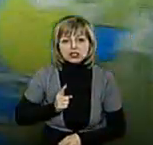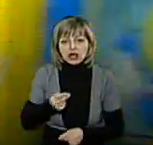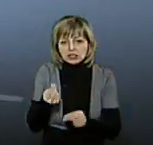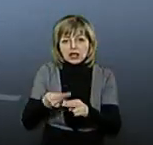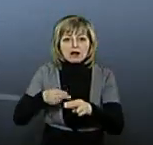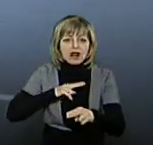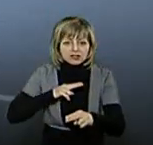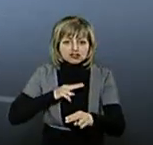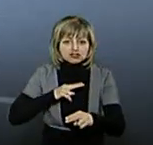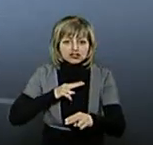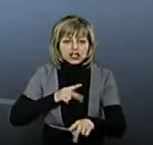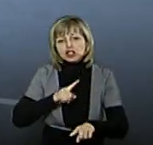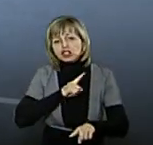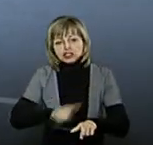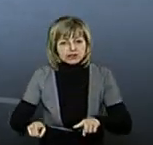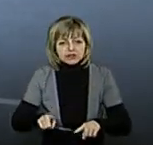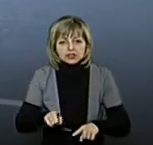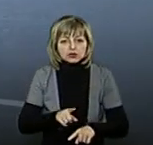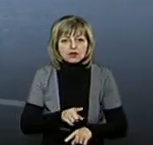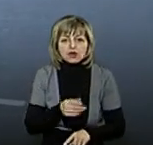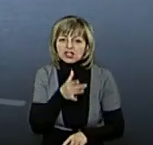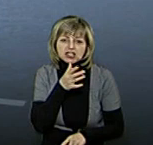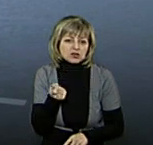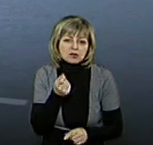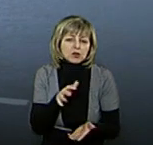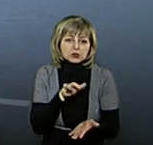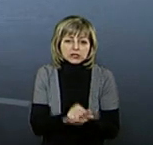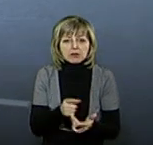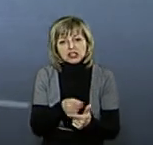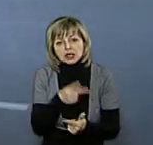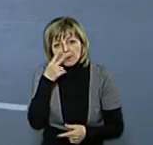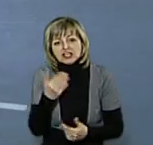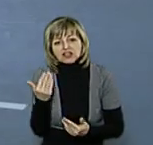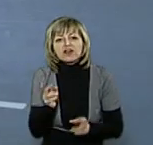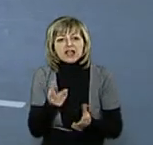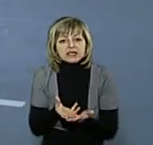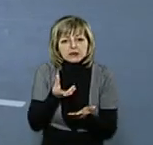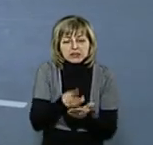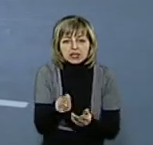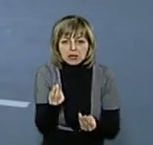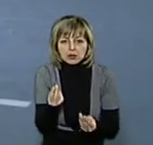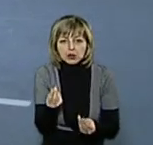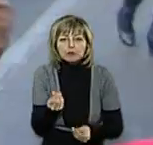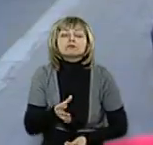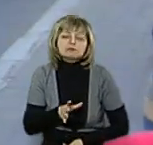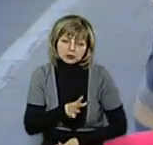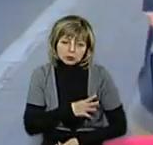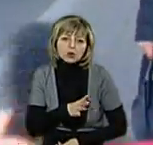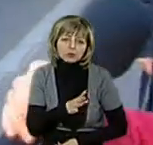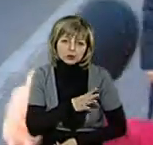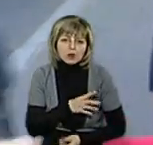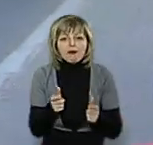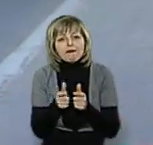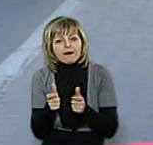решти, швидко, не так часу багато займає. Чи бачили ви, аби сьогодні розраховувалися готівкою? Так, було.